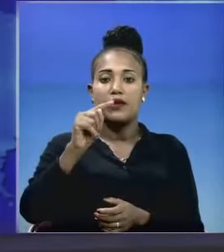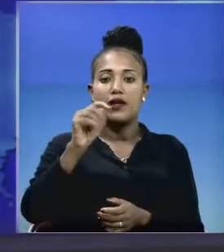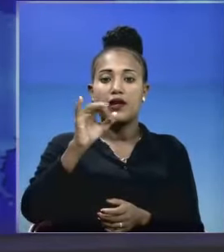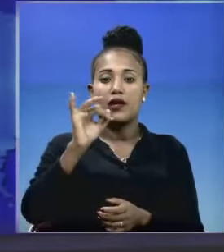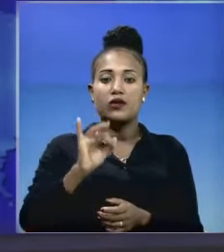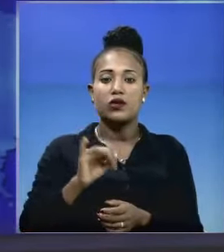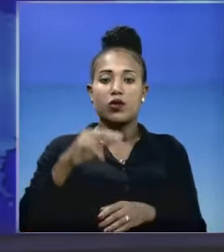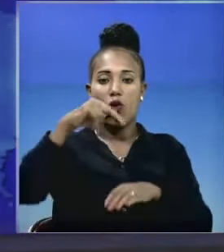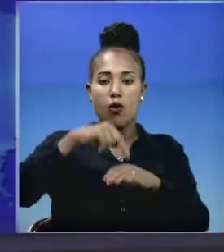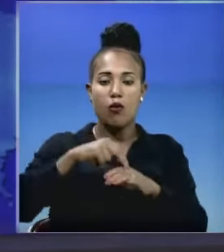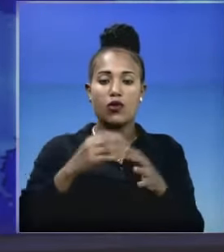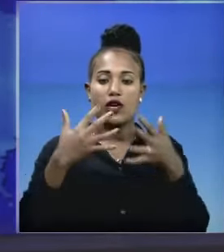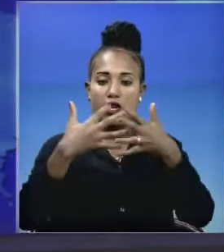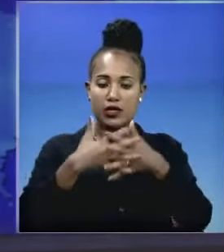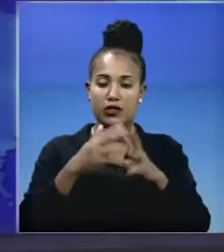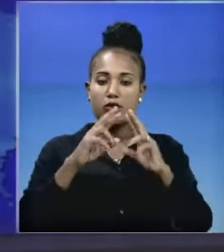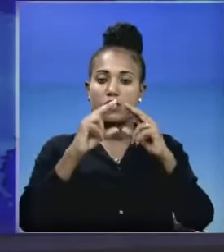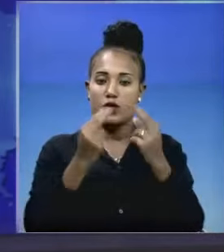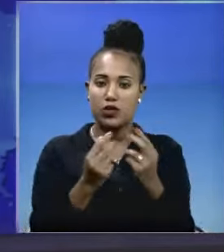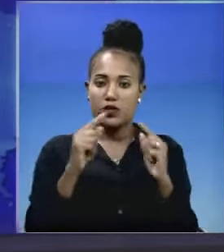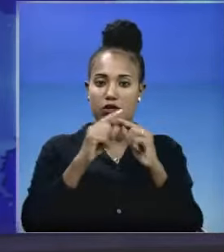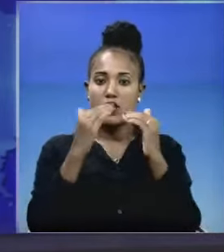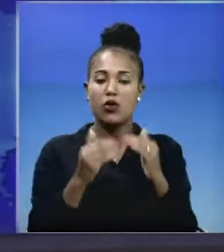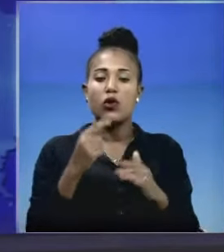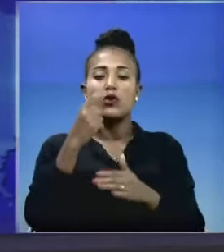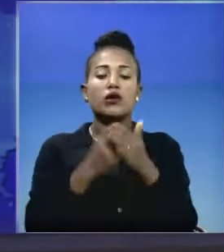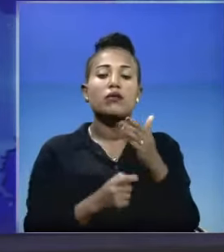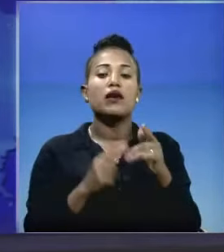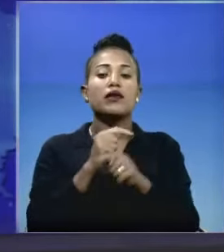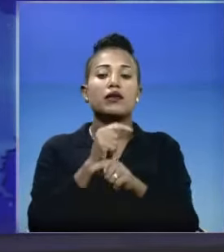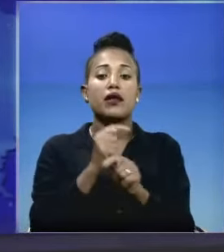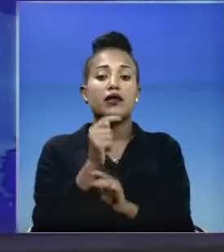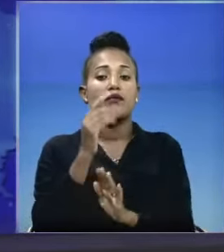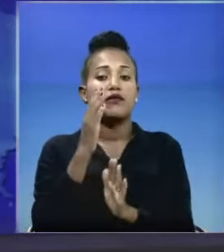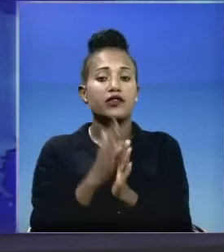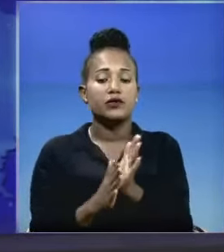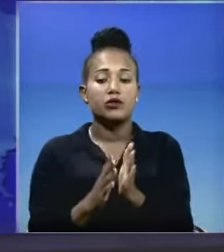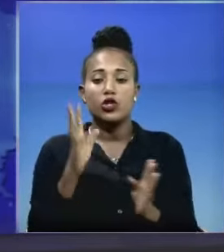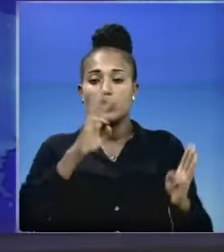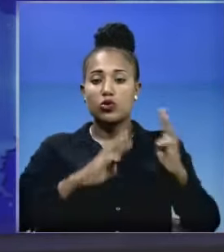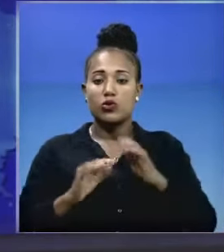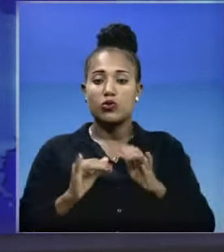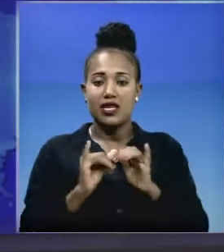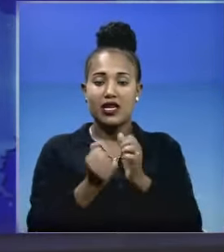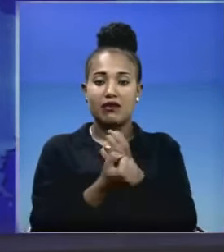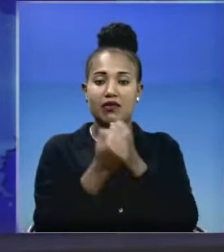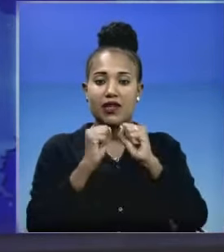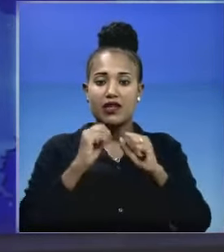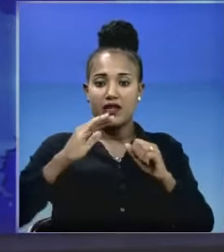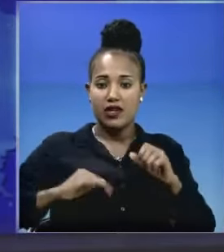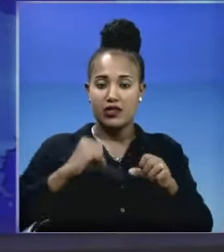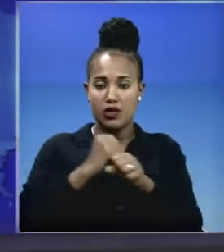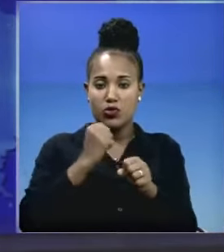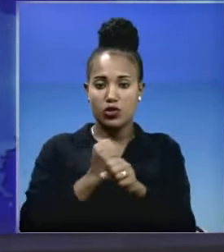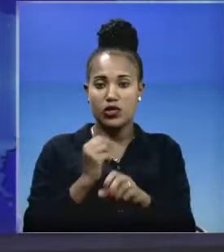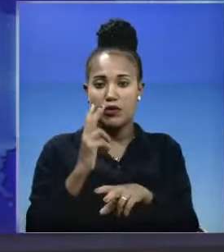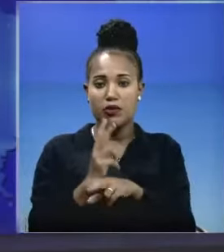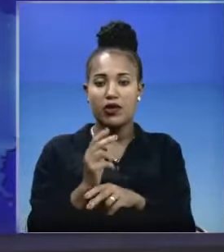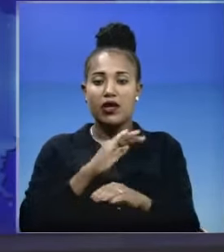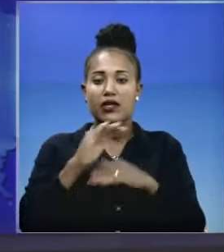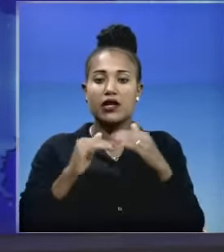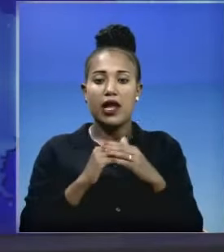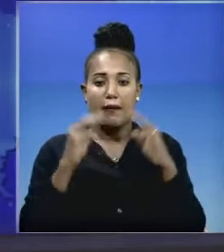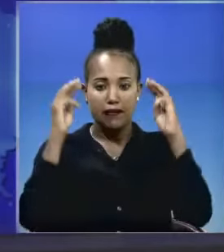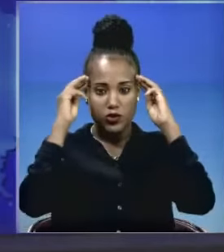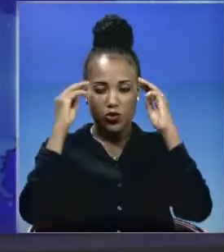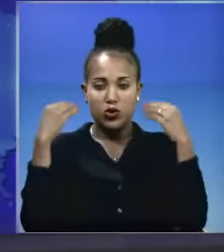በመተከል ዞን የተቋቋመው የተቀናጀ ግብረ ኃይል እስካሁን ውጤታማ ተግባራትን ቢያከናውንም ችግሩን በዘላቂነት ለመፍታት ቀሪ ስራዎች